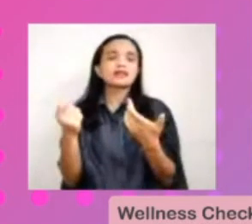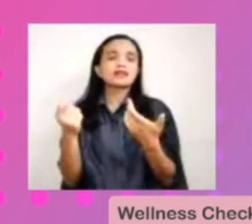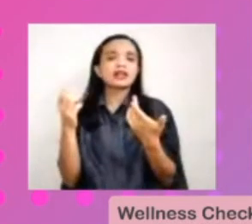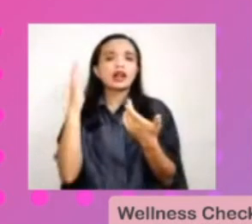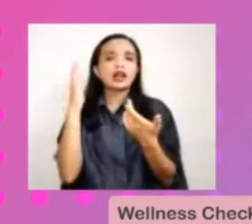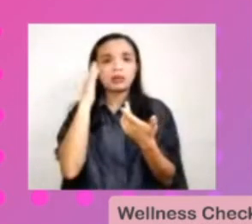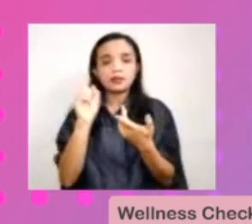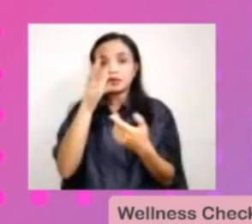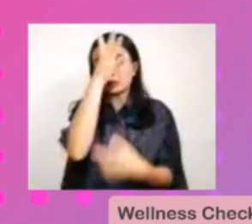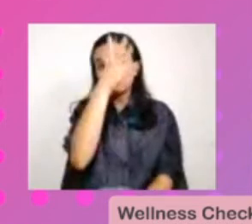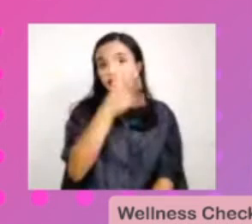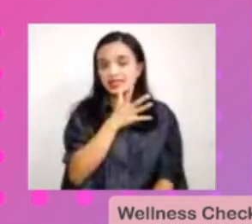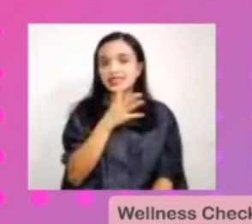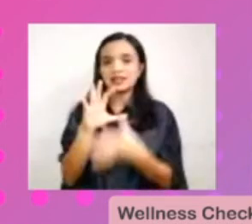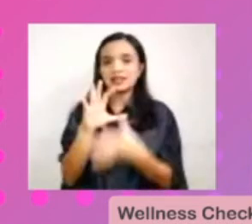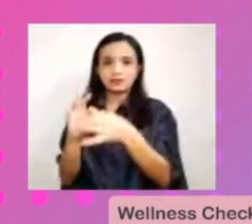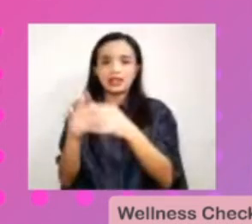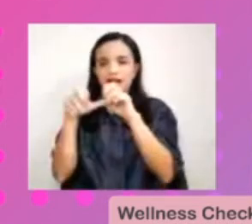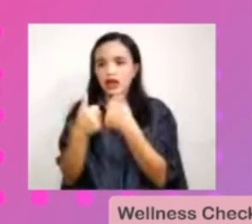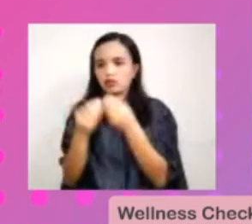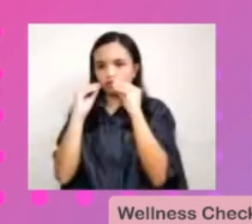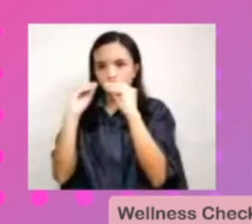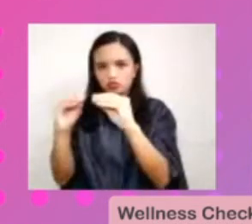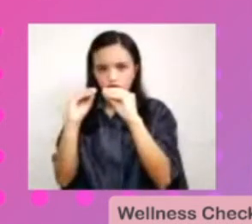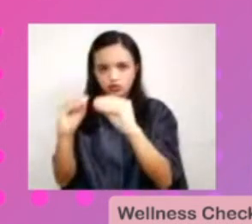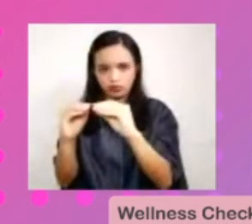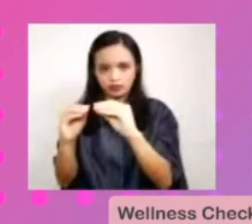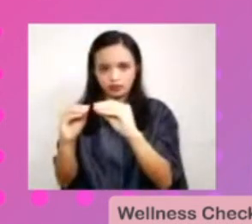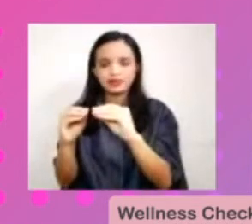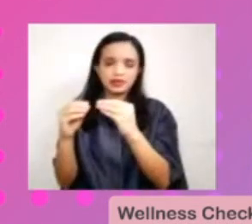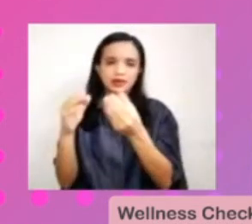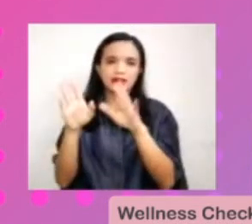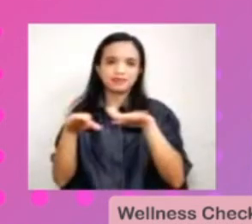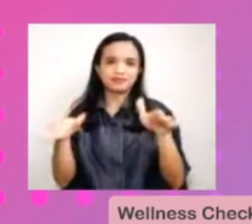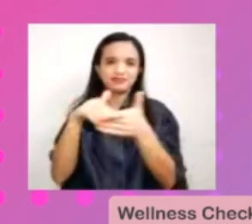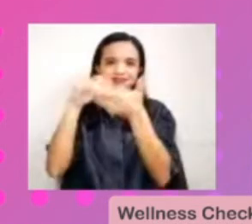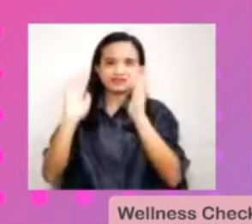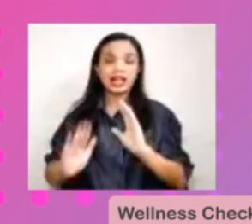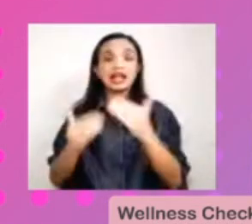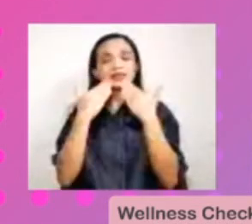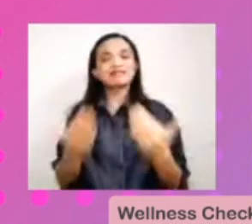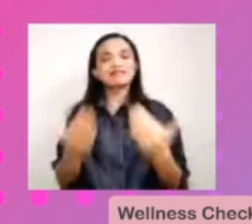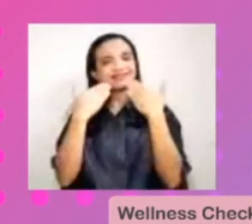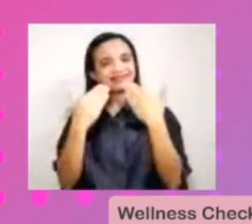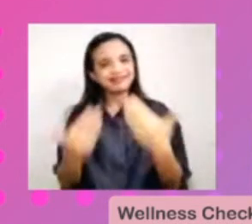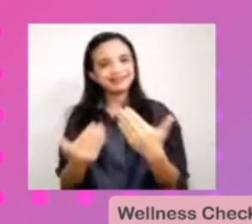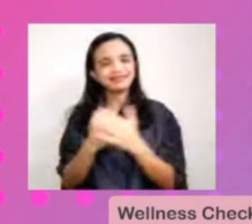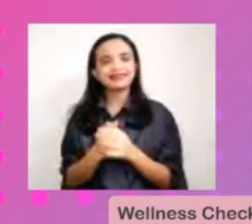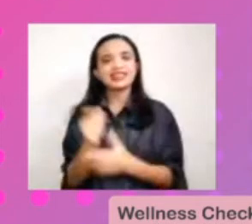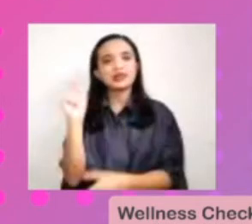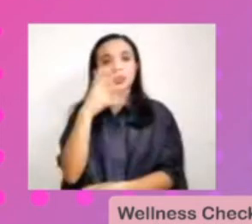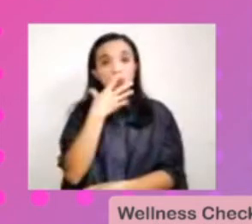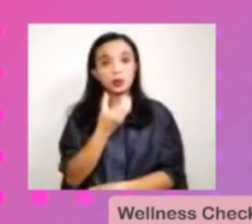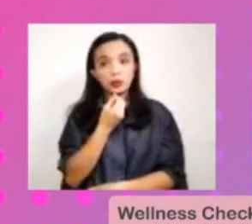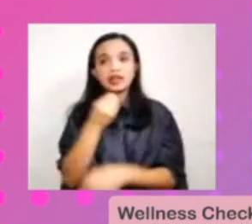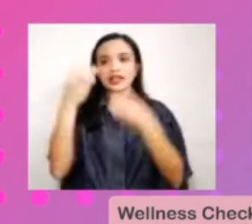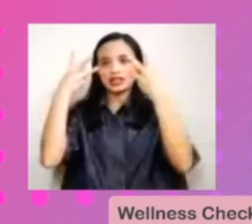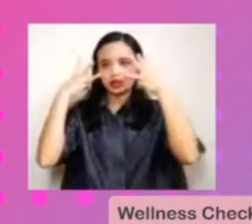sa loob ng classroom. It can happen anywhere. And ngayon nga po, no, meron tayong ibang or new normal,